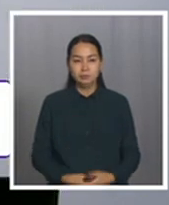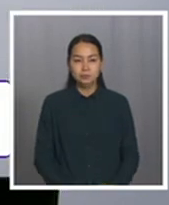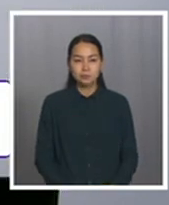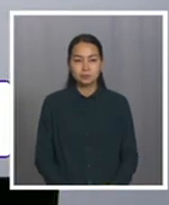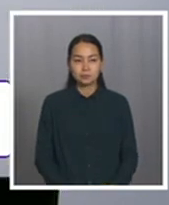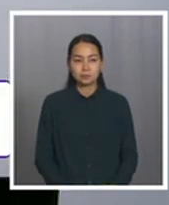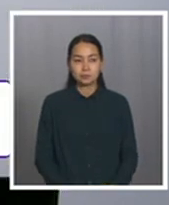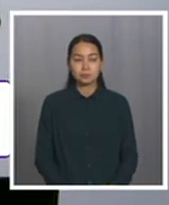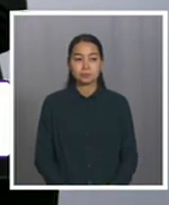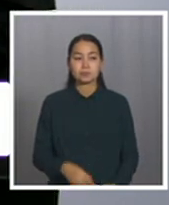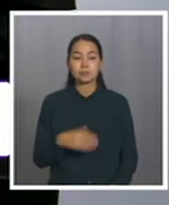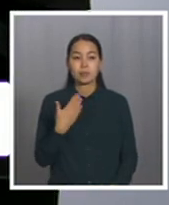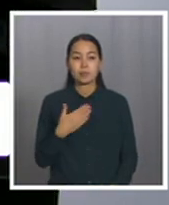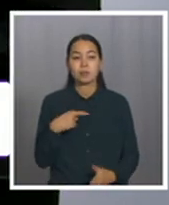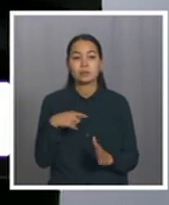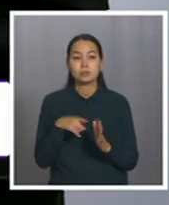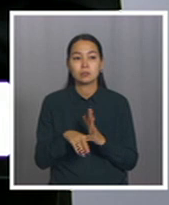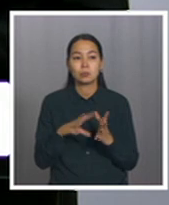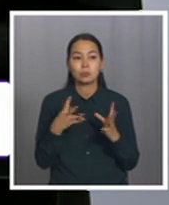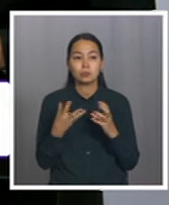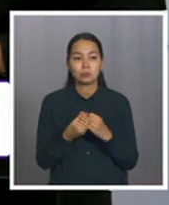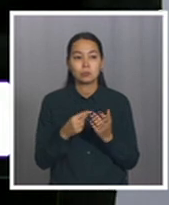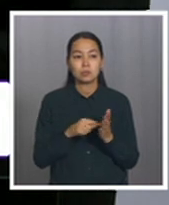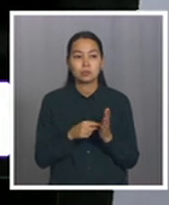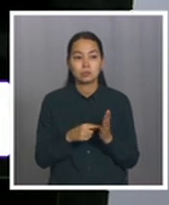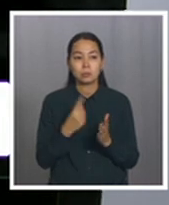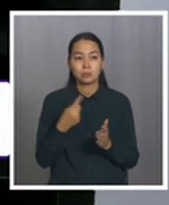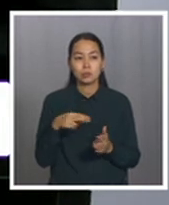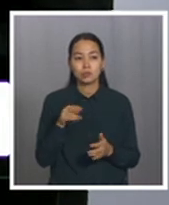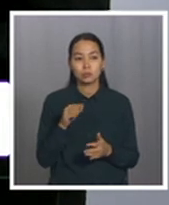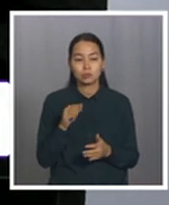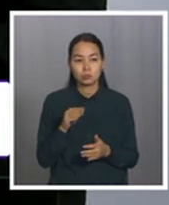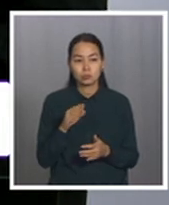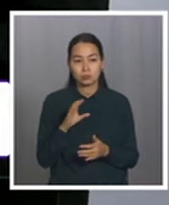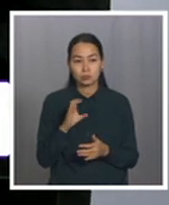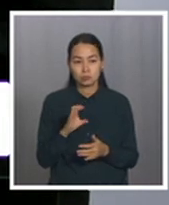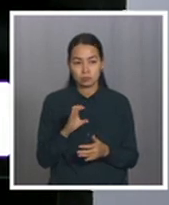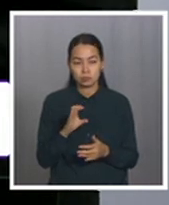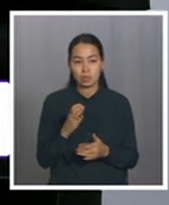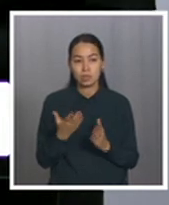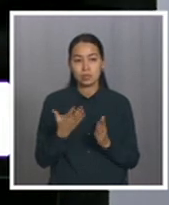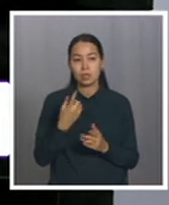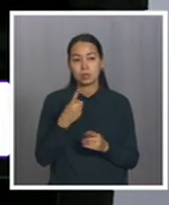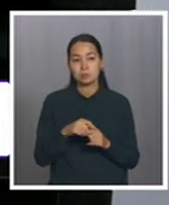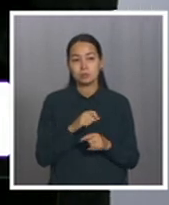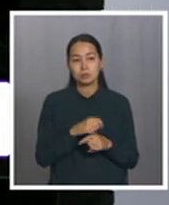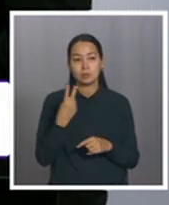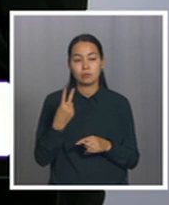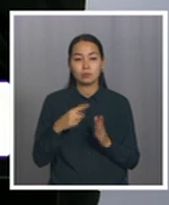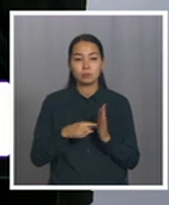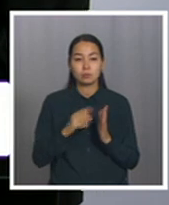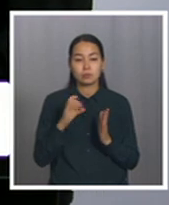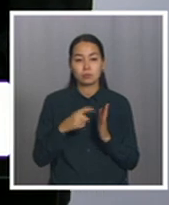Импульс моментінің өлшем бірлігі джоул көбейтілген секунд, немесе метр квадрат көбейтілген килограмм бөлінген